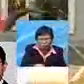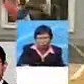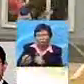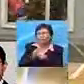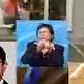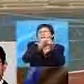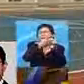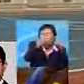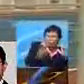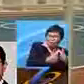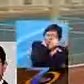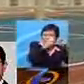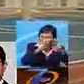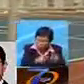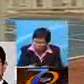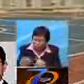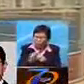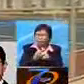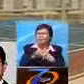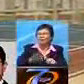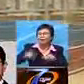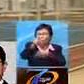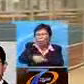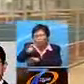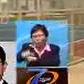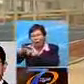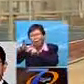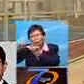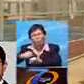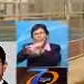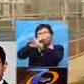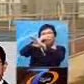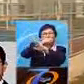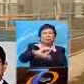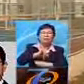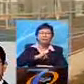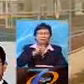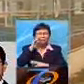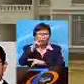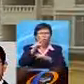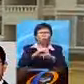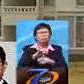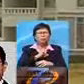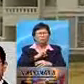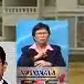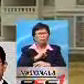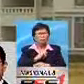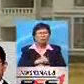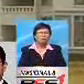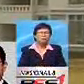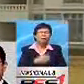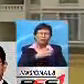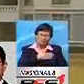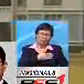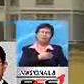dulu supaya nasib mereka ini dapat pembelaan. Yang tadi itu saya tengok lebih kepada, walaupun niat kita